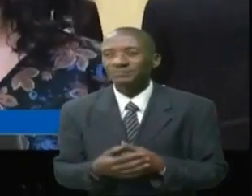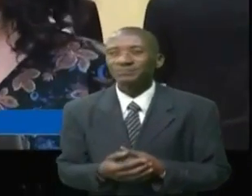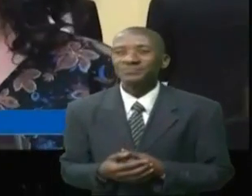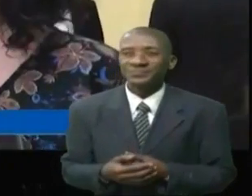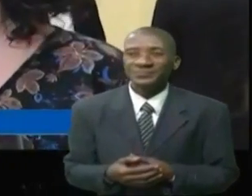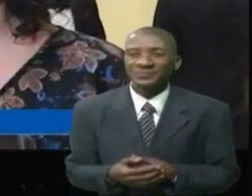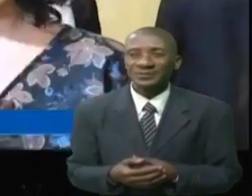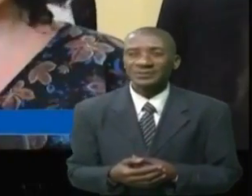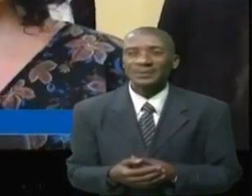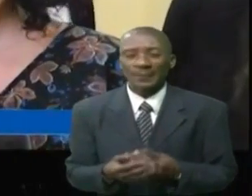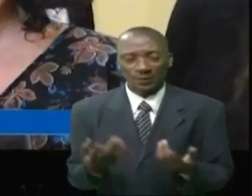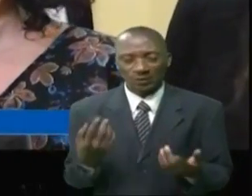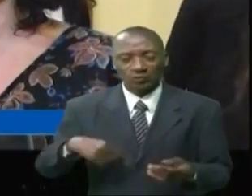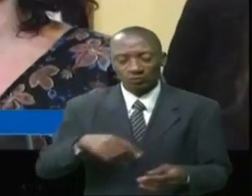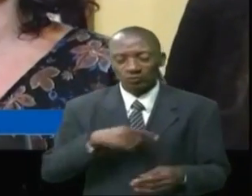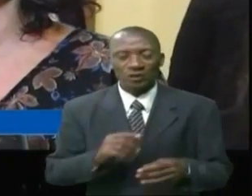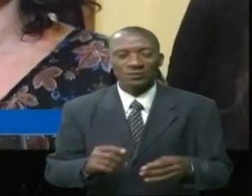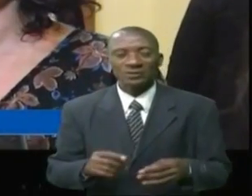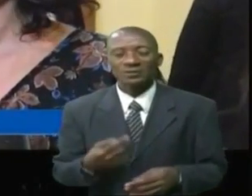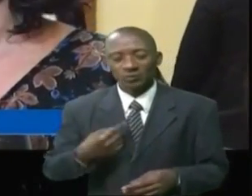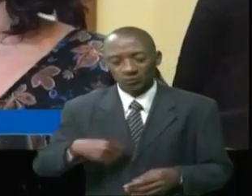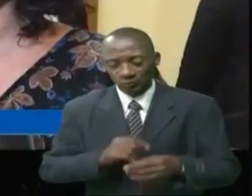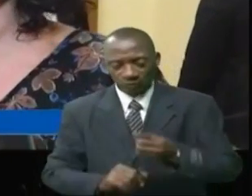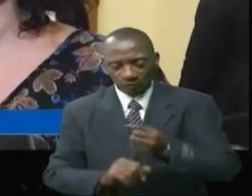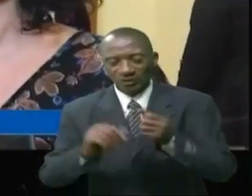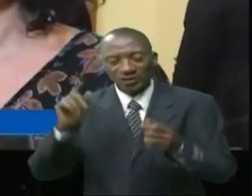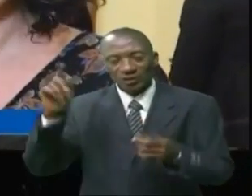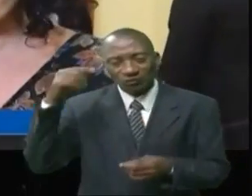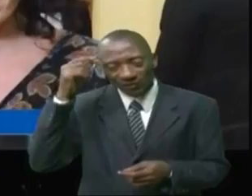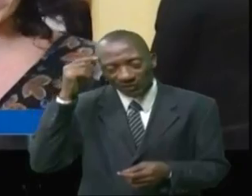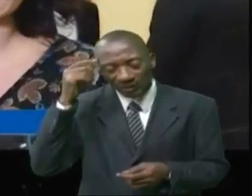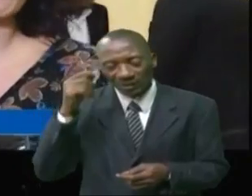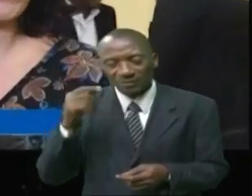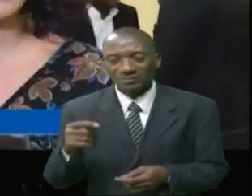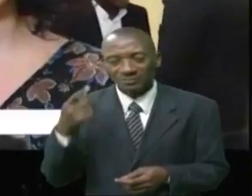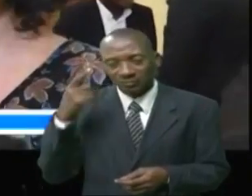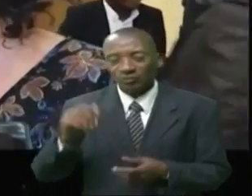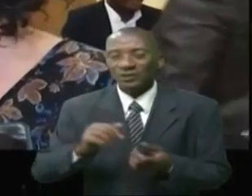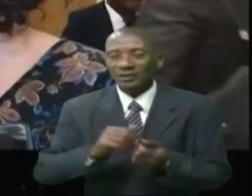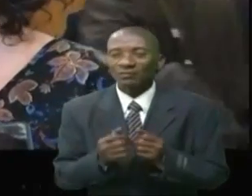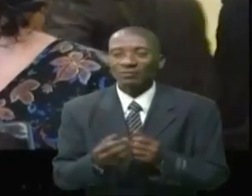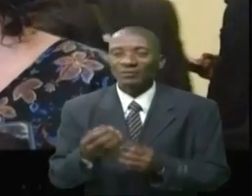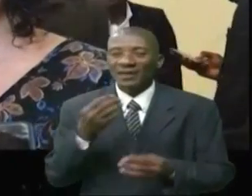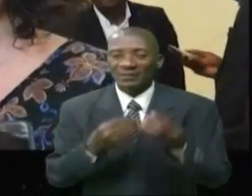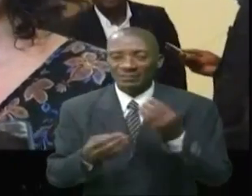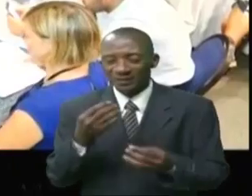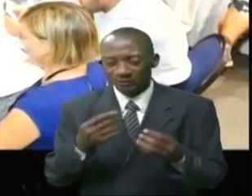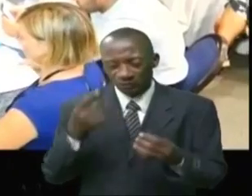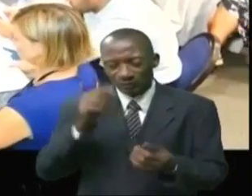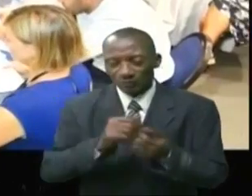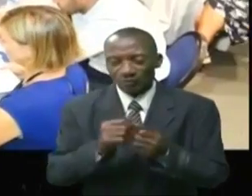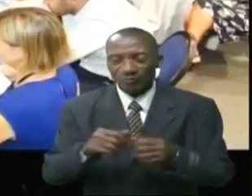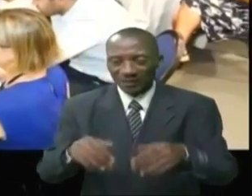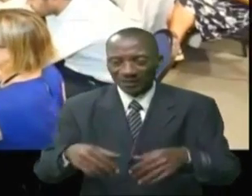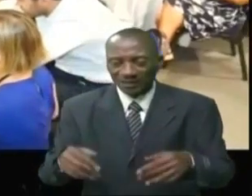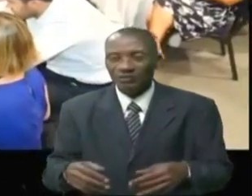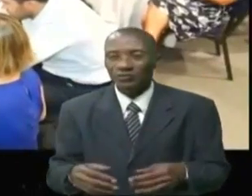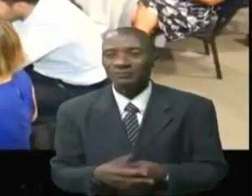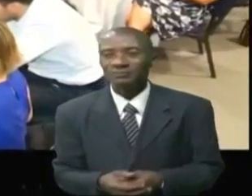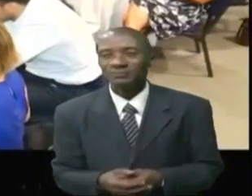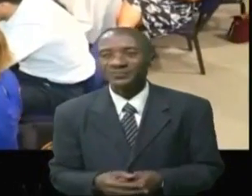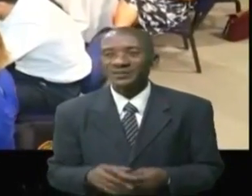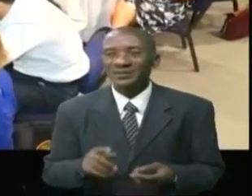d'accompagner le gouvernement dans les priorités. Et nous allons tout faire pour accélérer cet accompagnement. Mais ces